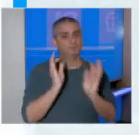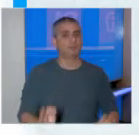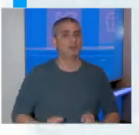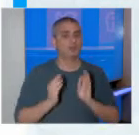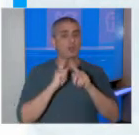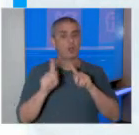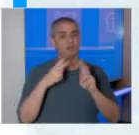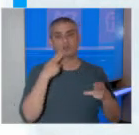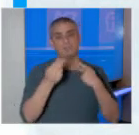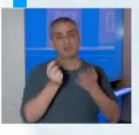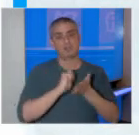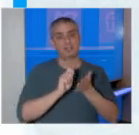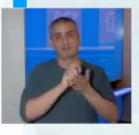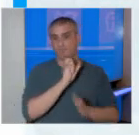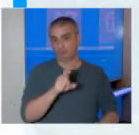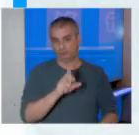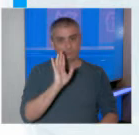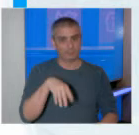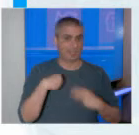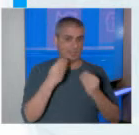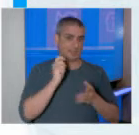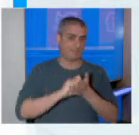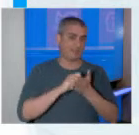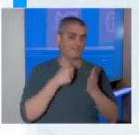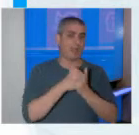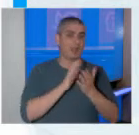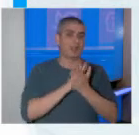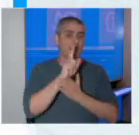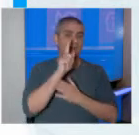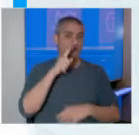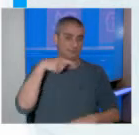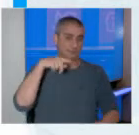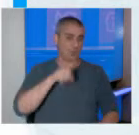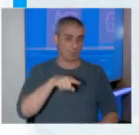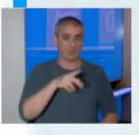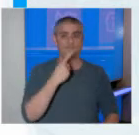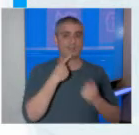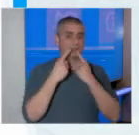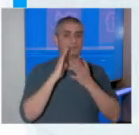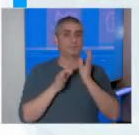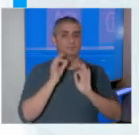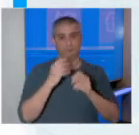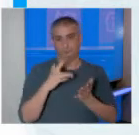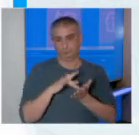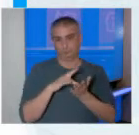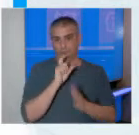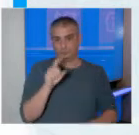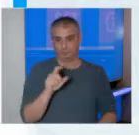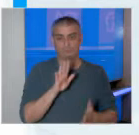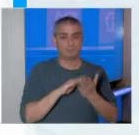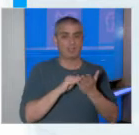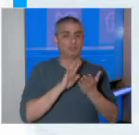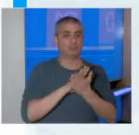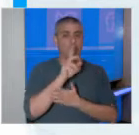לדחות בחודש את המענה לכתב האישום שאמור להינתן בכתב עד ה-11 בינואר, ובדיון בבית המשפט בנוכחות